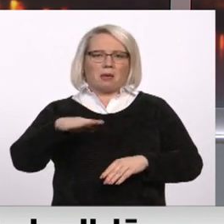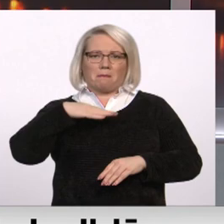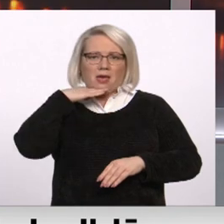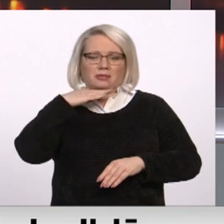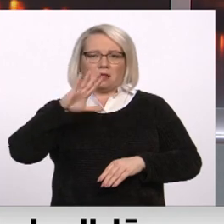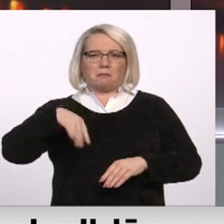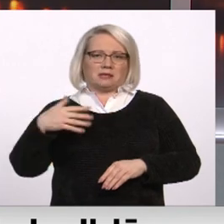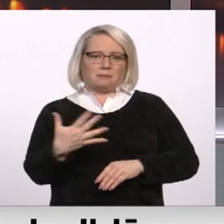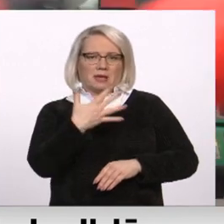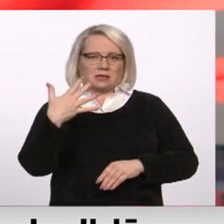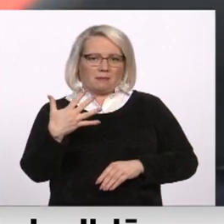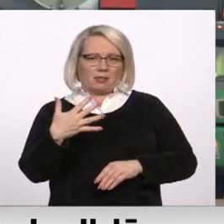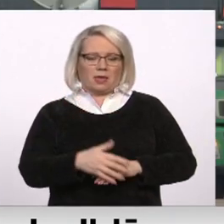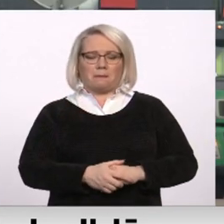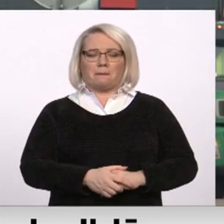Dāvids Freidenfelds.